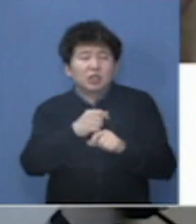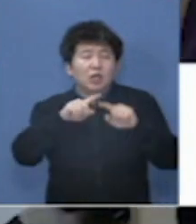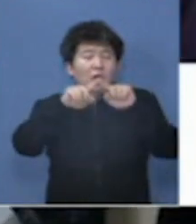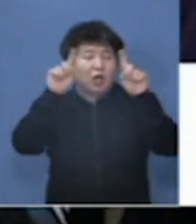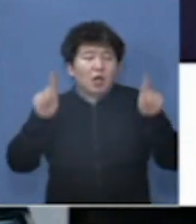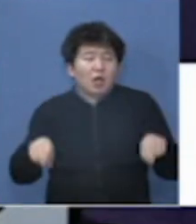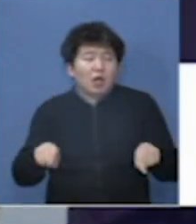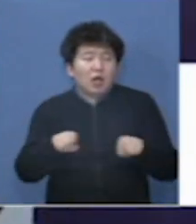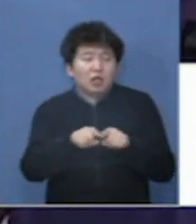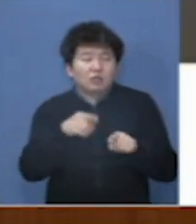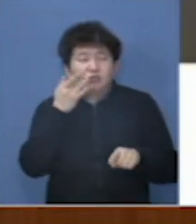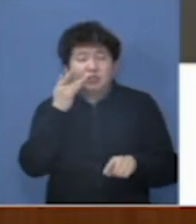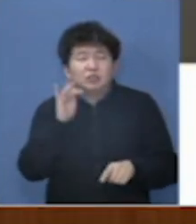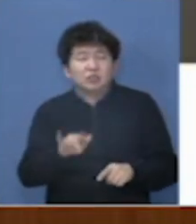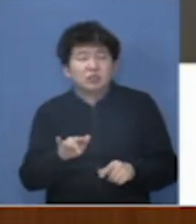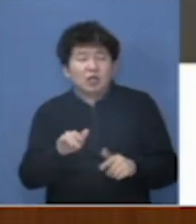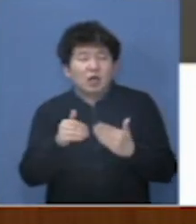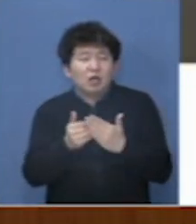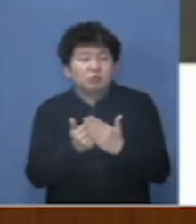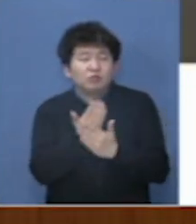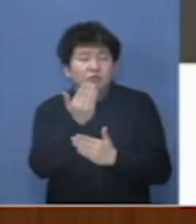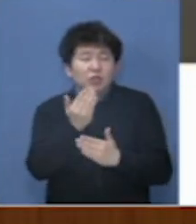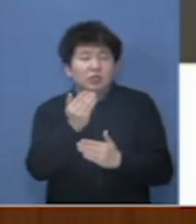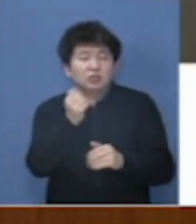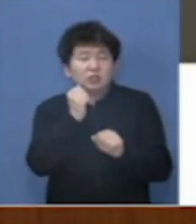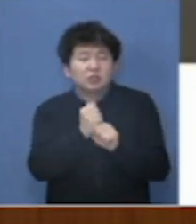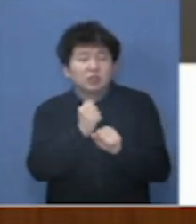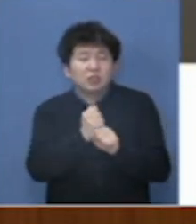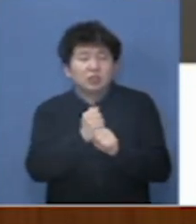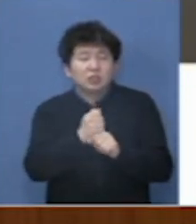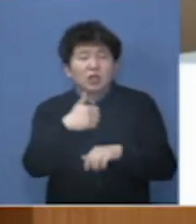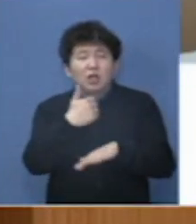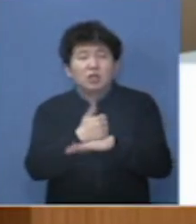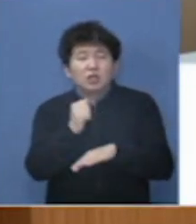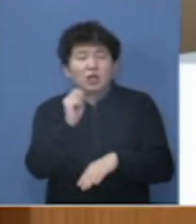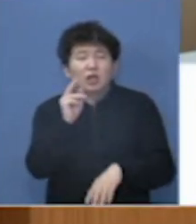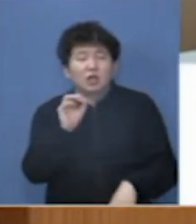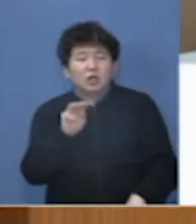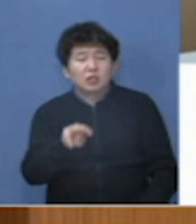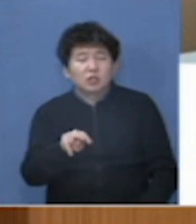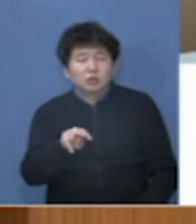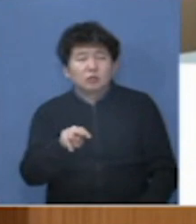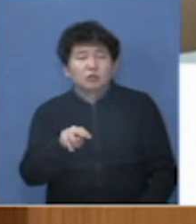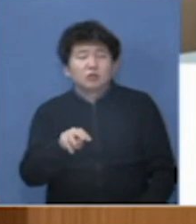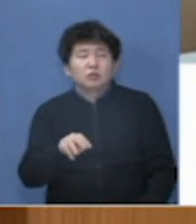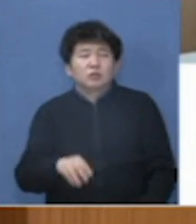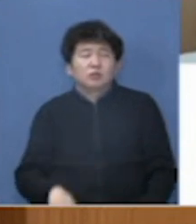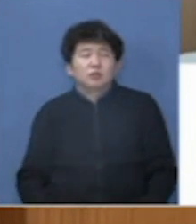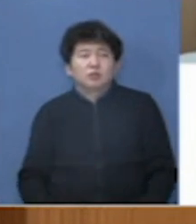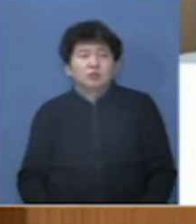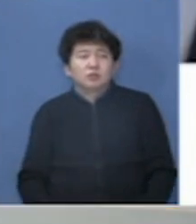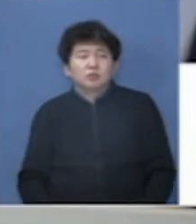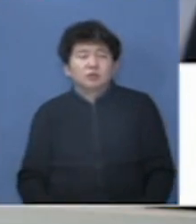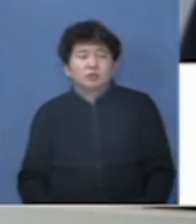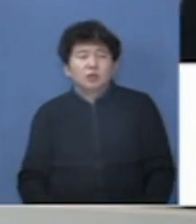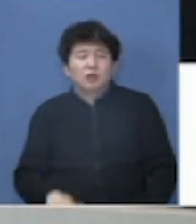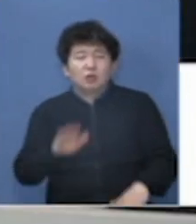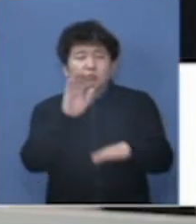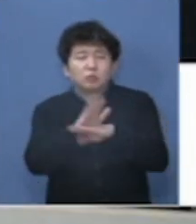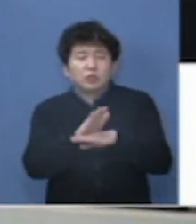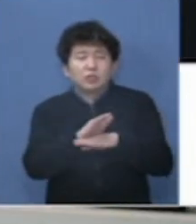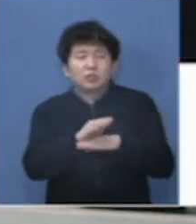түрде жаңартылып отырады. Аймақ басшысы Ермек Көшербаев мамандарға су басу қаупі бар аймақтарды тәуекелдер картасына енгізуді ұсынды. Бұл